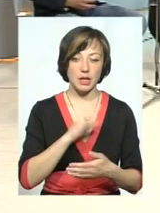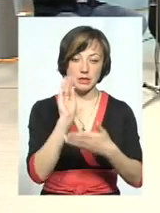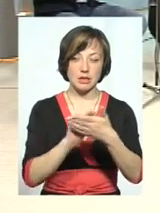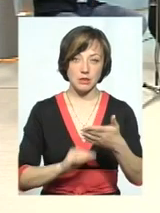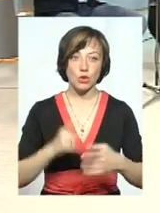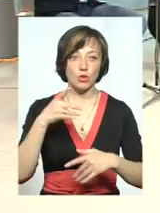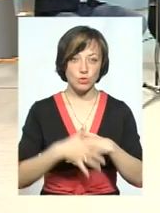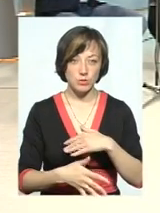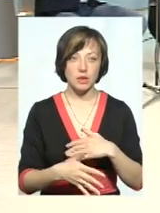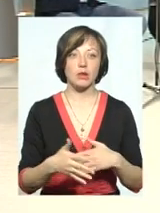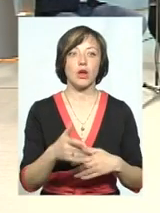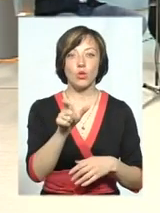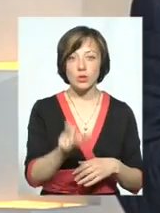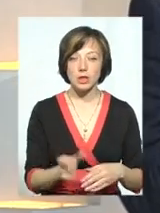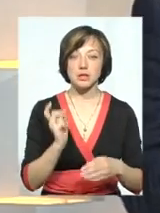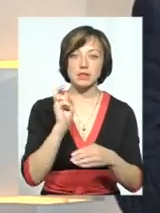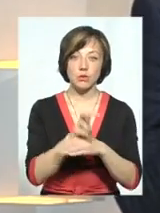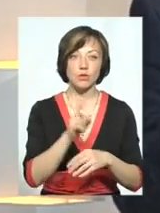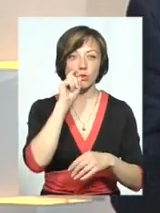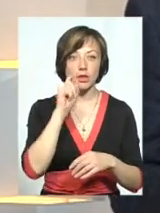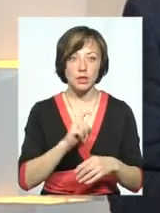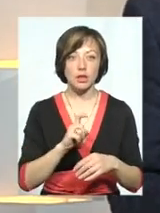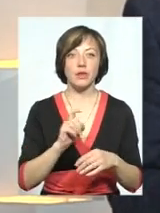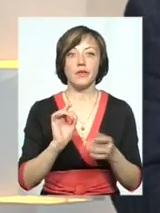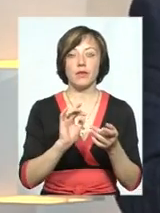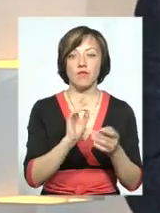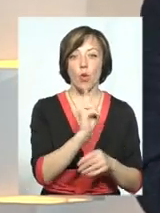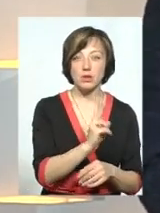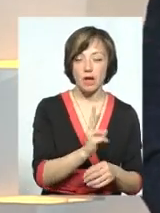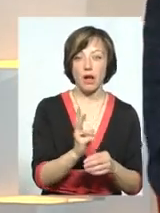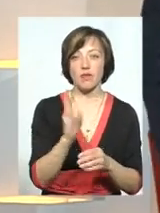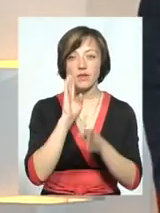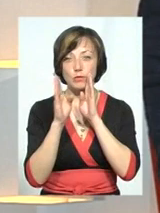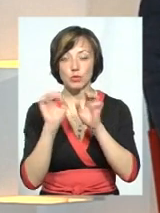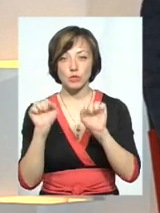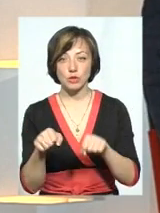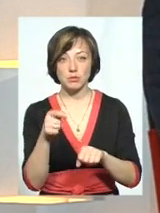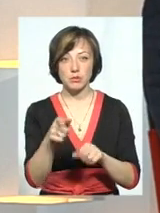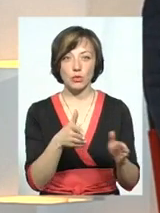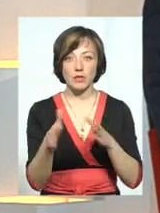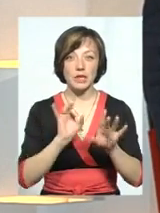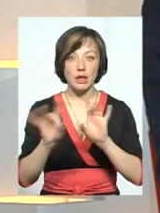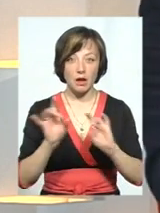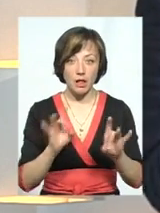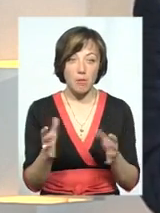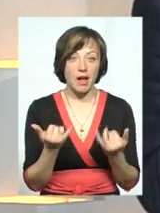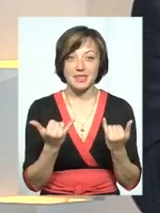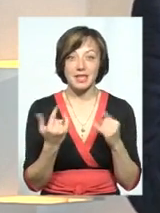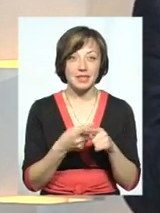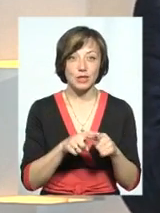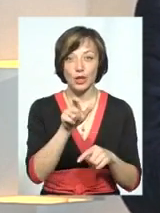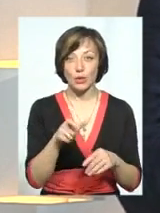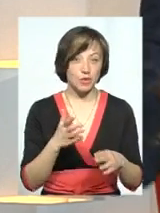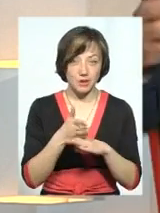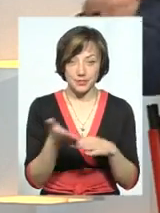Ми розуміли, що в нас є людина, яка заходить в Україні, наприклад, в соціальну мережу ВКонтакт або Фейсбук, і ми можемо на неї таргетувати рекламу. Безумовно. А зараз ці люди будуть